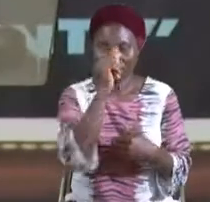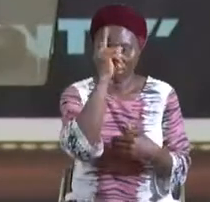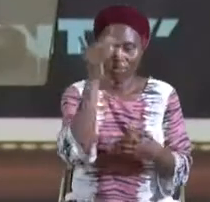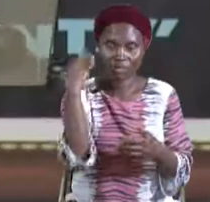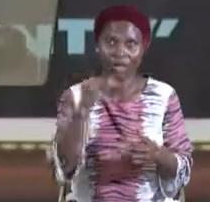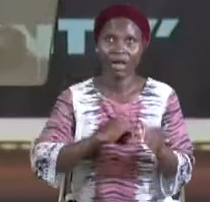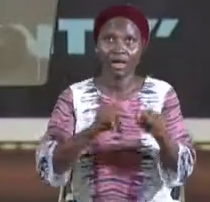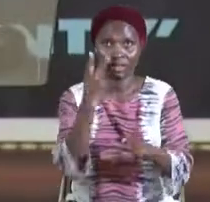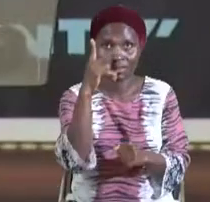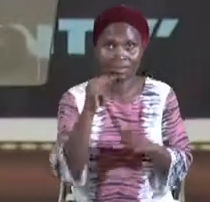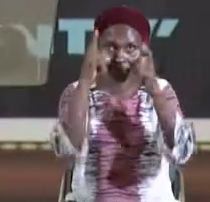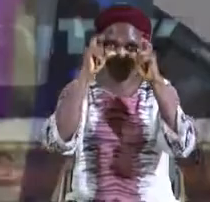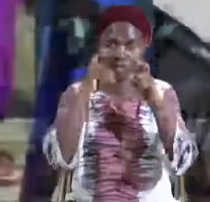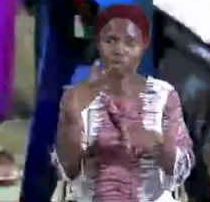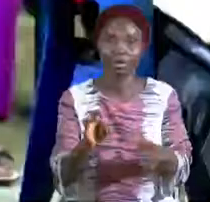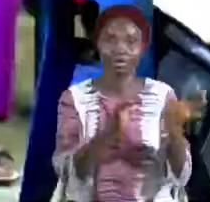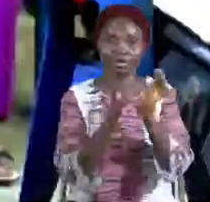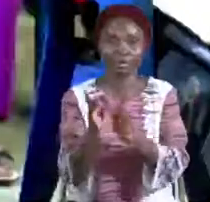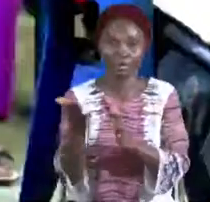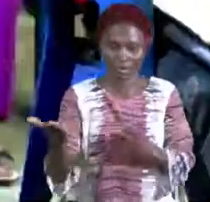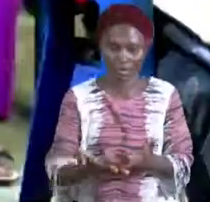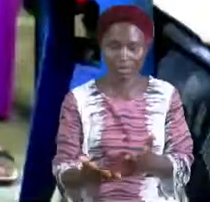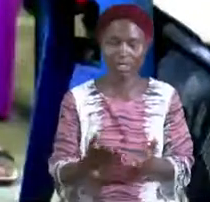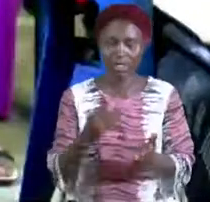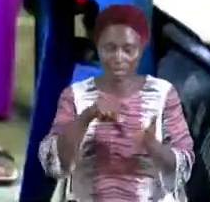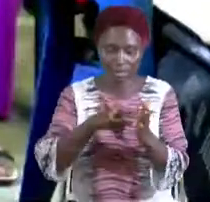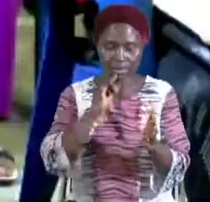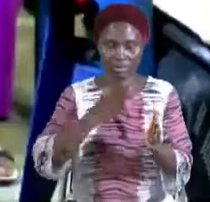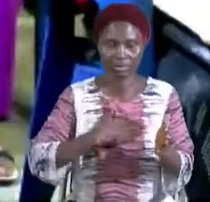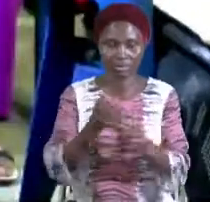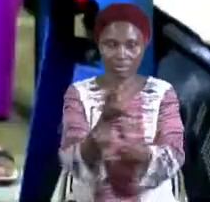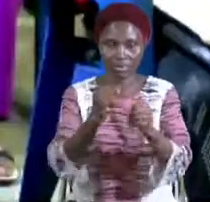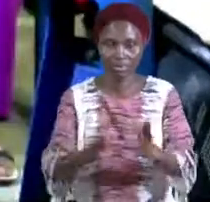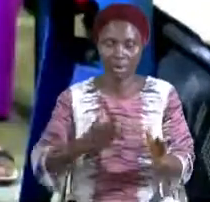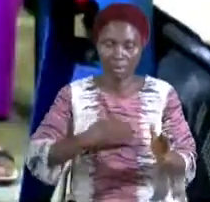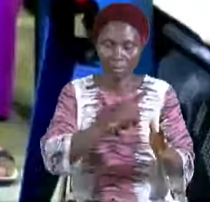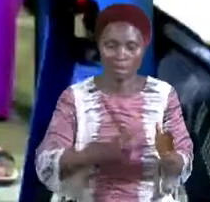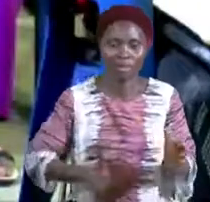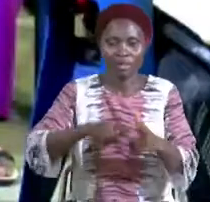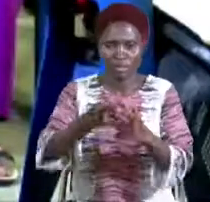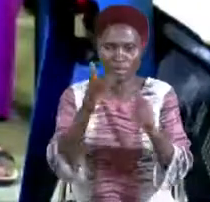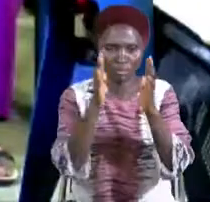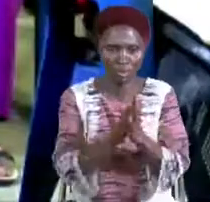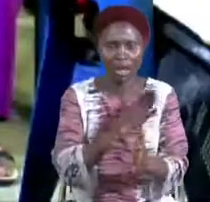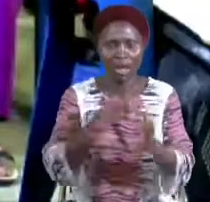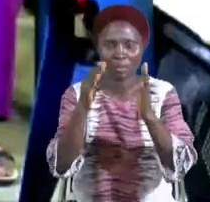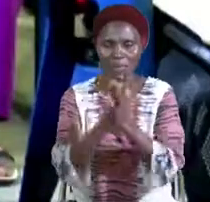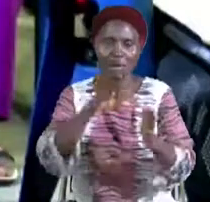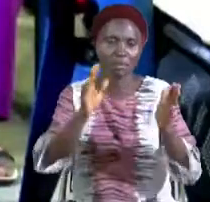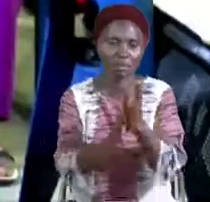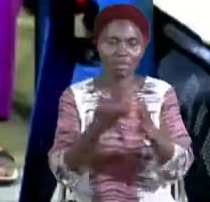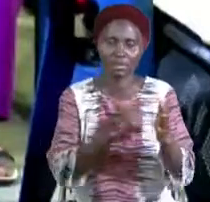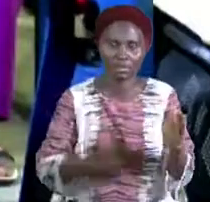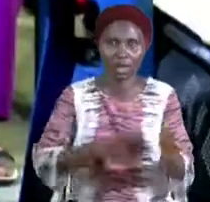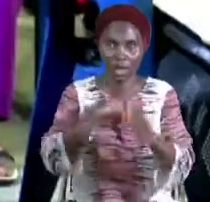voir l'image de Jésus-Christ ici. Voici mon Sauveur, et voici mon Seigneur. Et tu pries, et tu pries, et tu loues le Seigneur, et